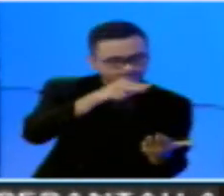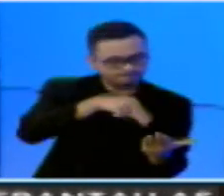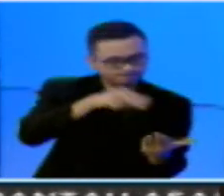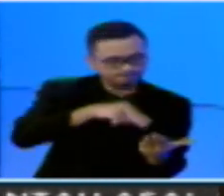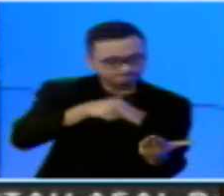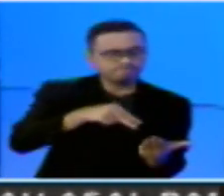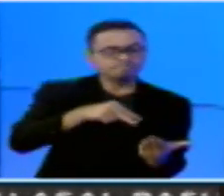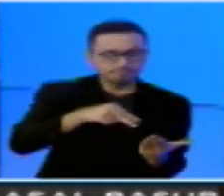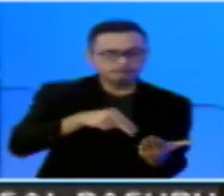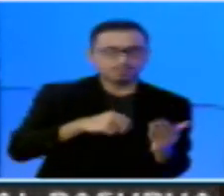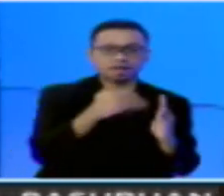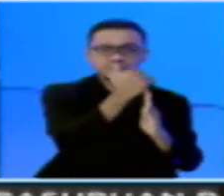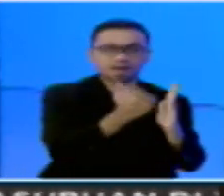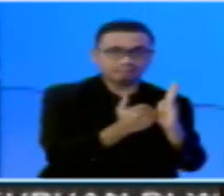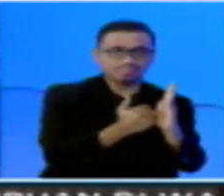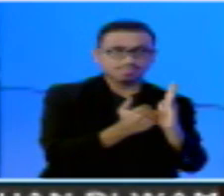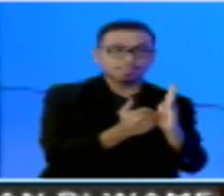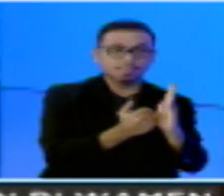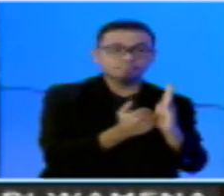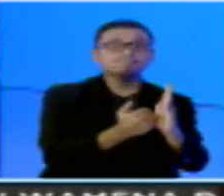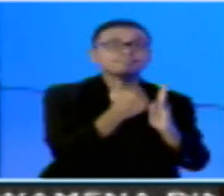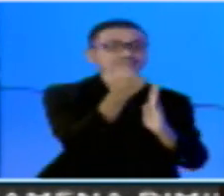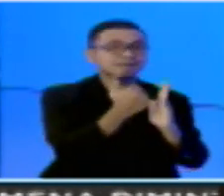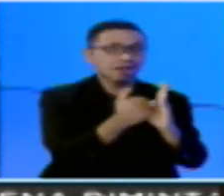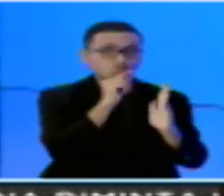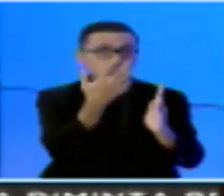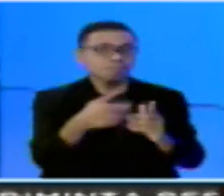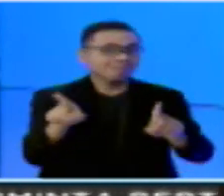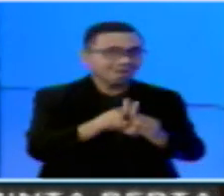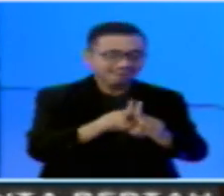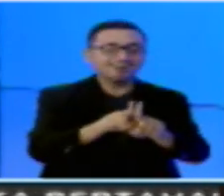dari persyaratan-persyaratan yang kami inginkan